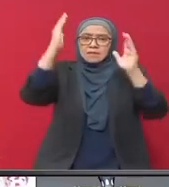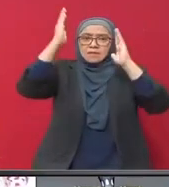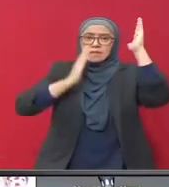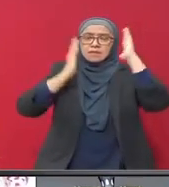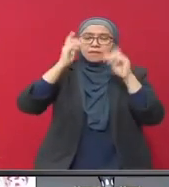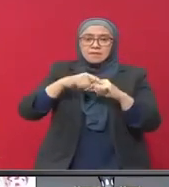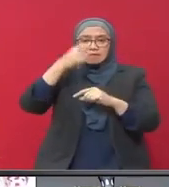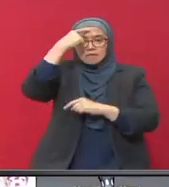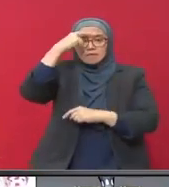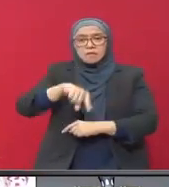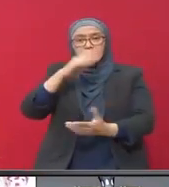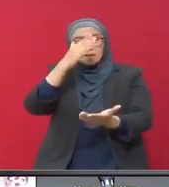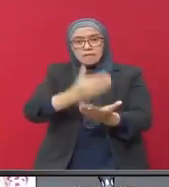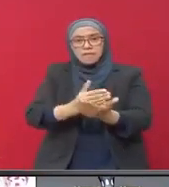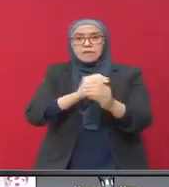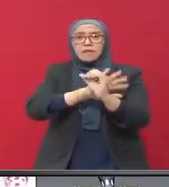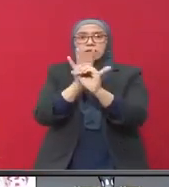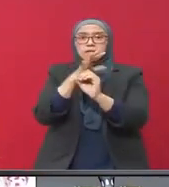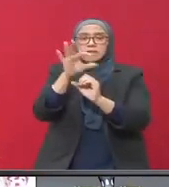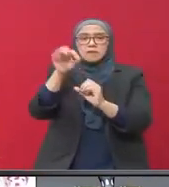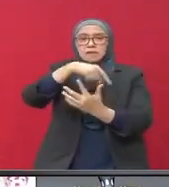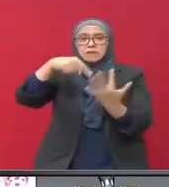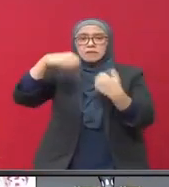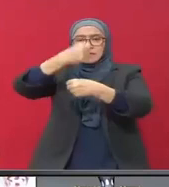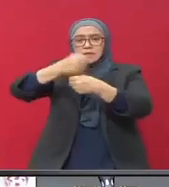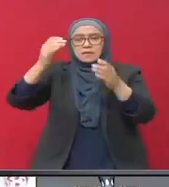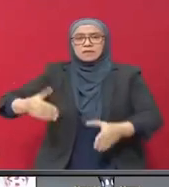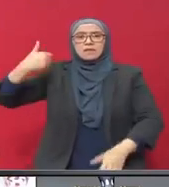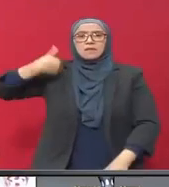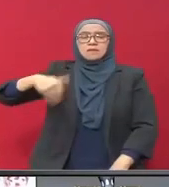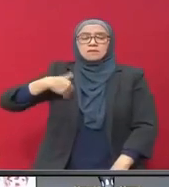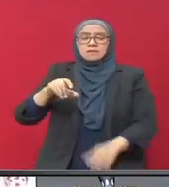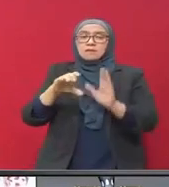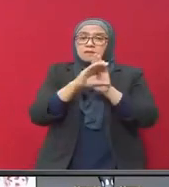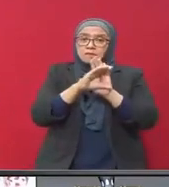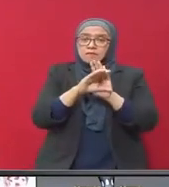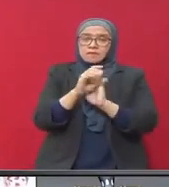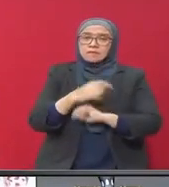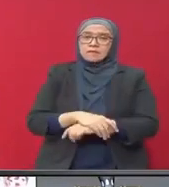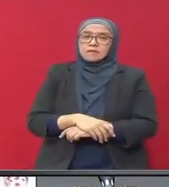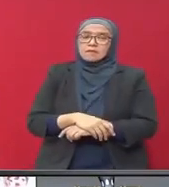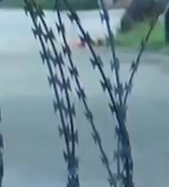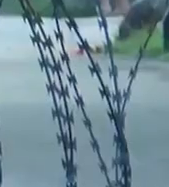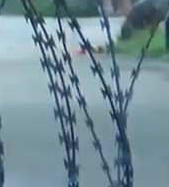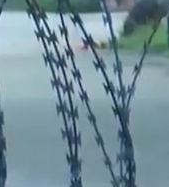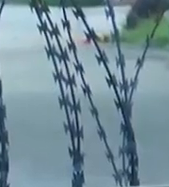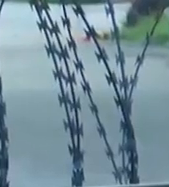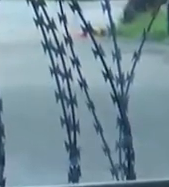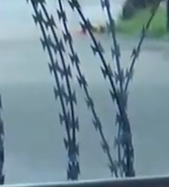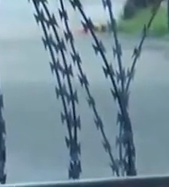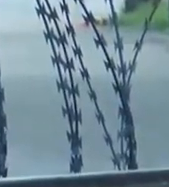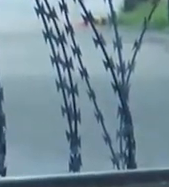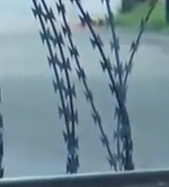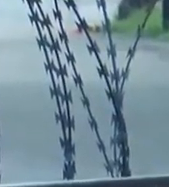dikalangan pekerja asing khususnya dalam sektor pembelaan Pak kerajaan melalui Kementerian sumber manusia akan melaksanakan